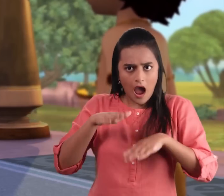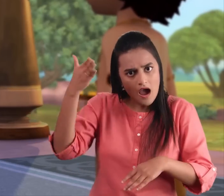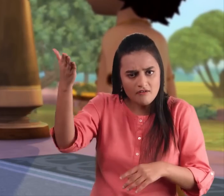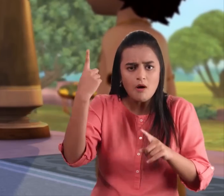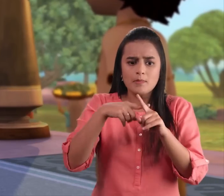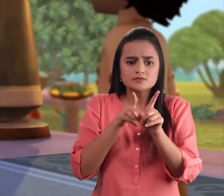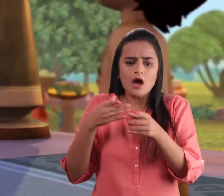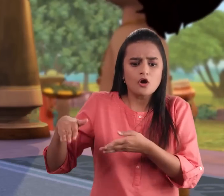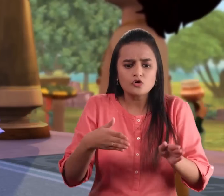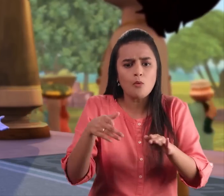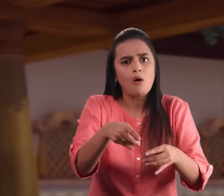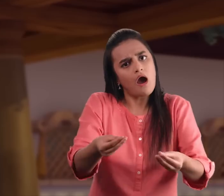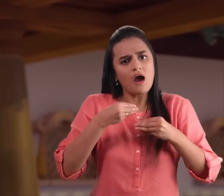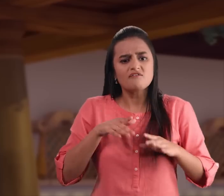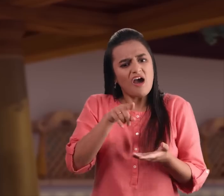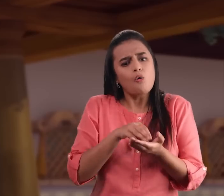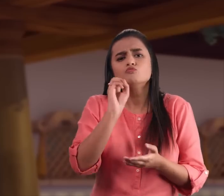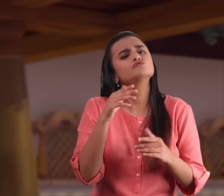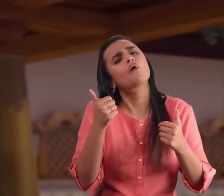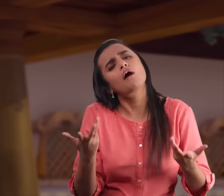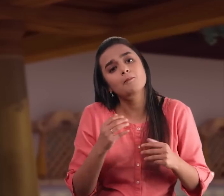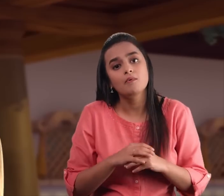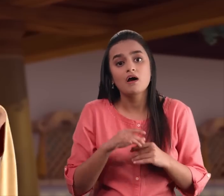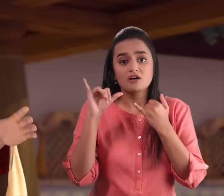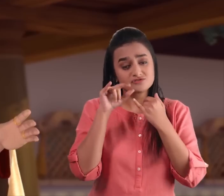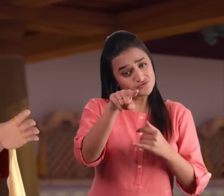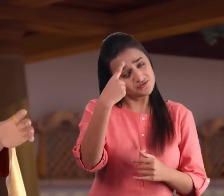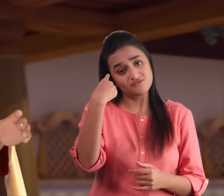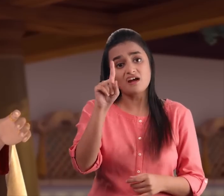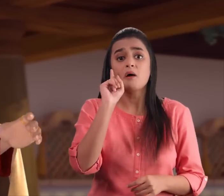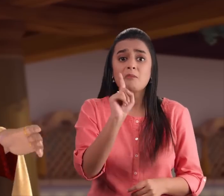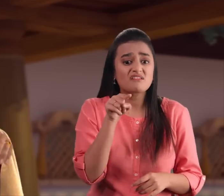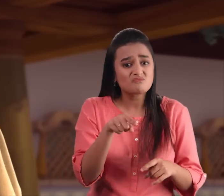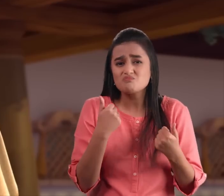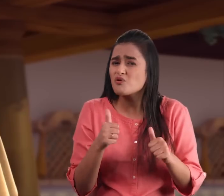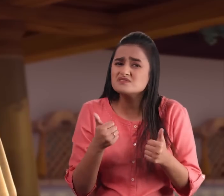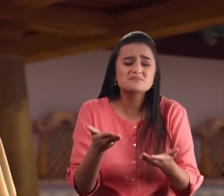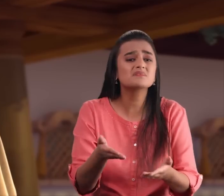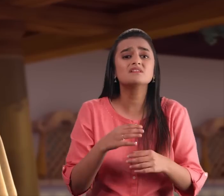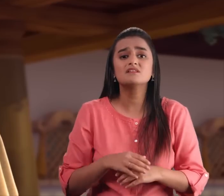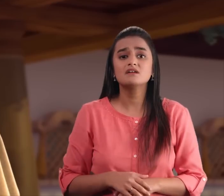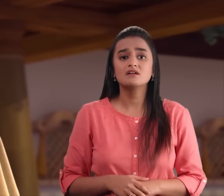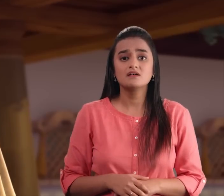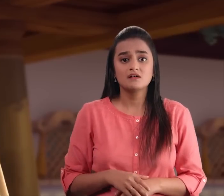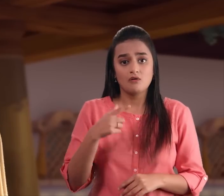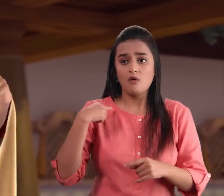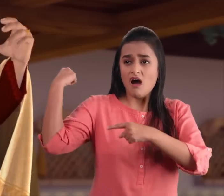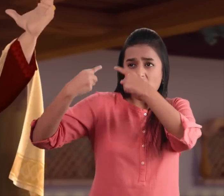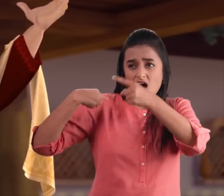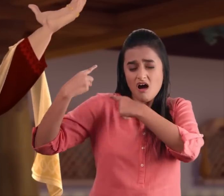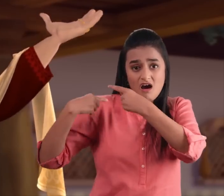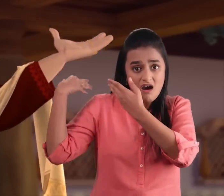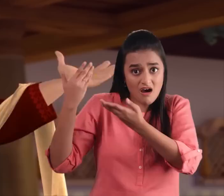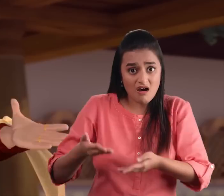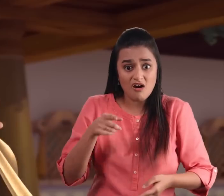मिलता है, और यमुना की क्यों नहीं? कृष्णा, तुम सही कहते हो, लेकिन ये संभव नहीं है। हम सदियों